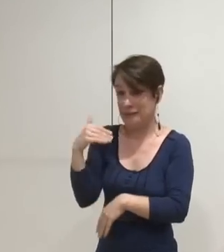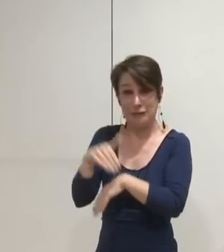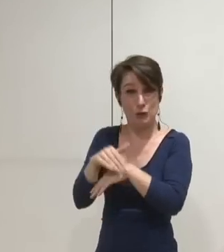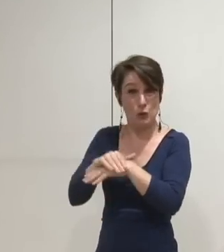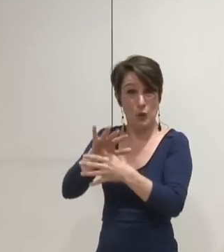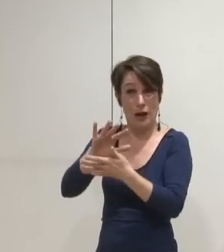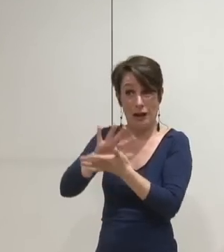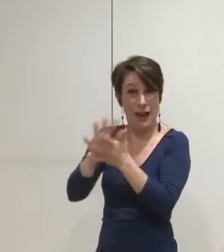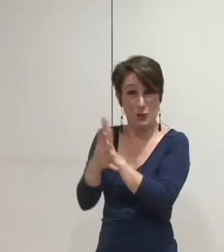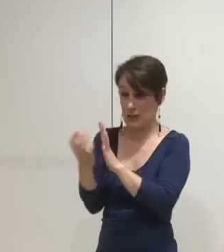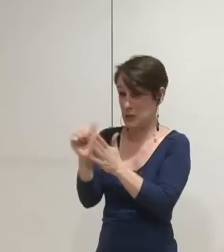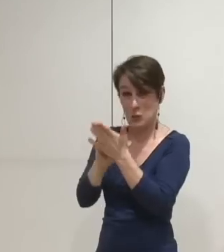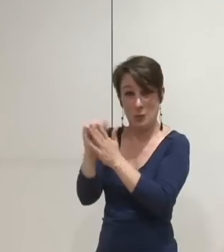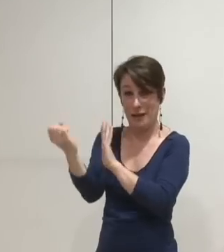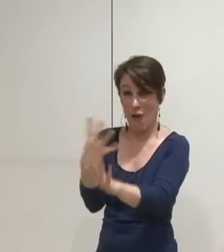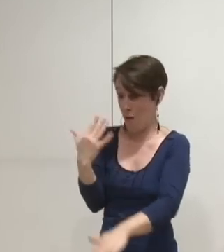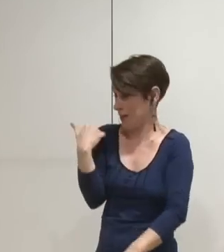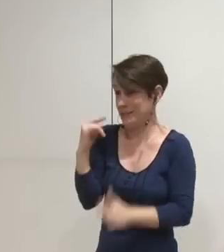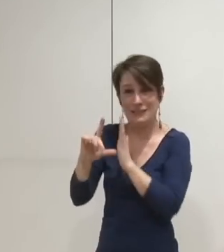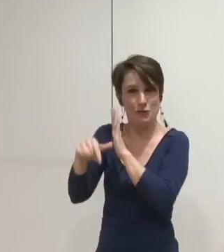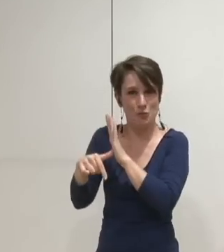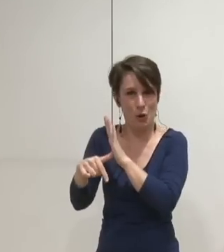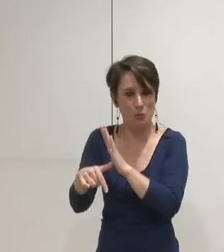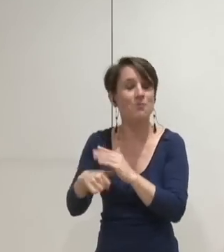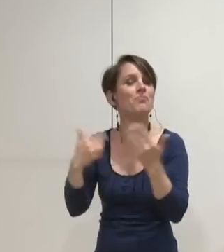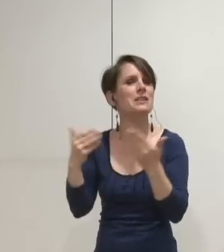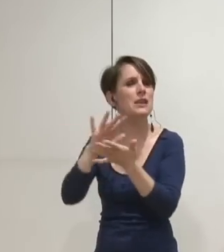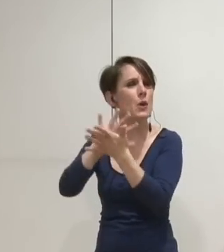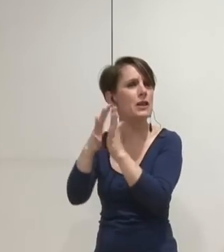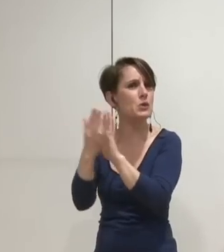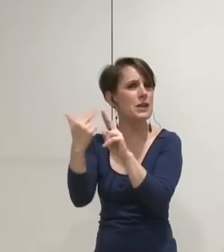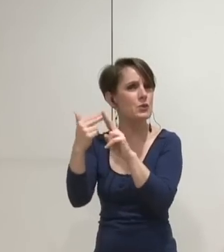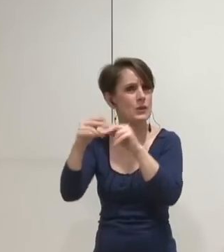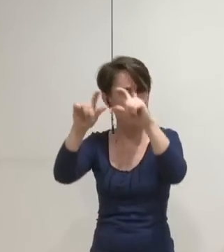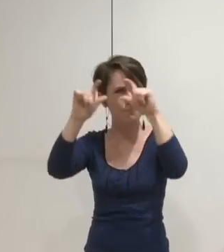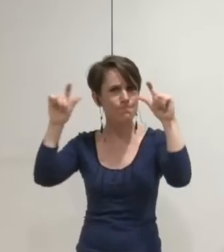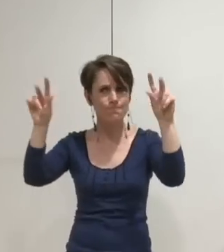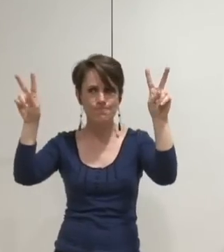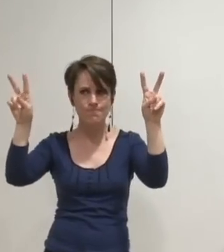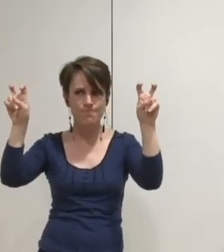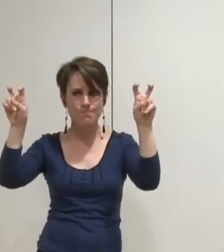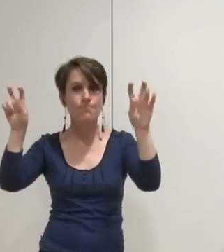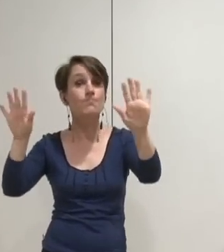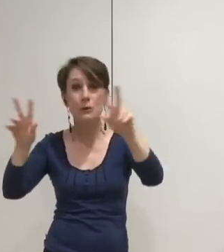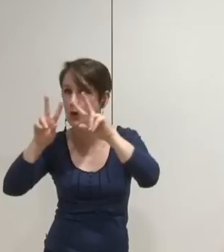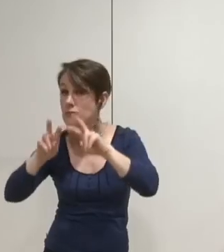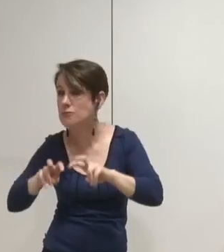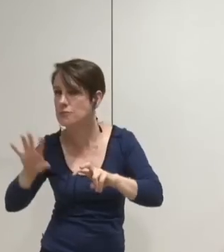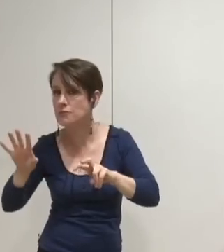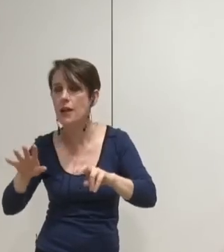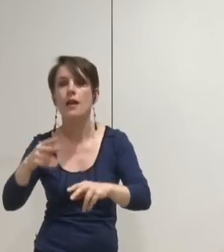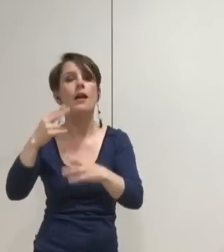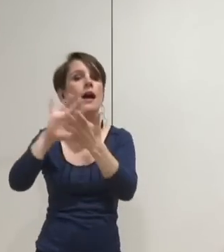depuis moins d'une demi-heure et d'une association qui s'appelle qui s'appelle qui s'appelle